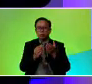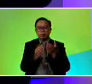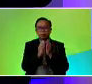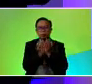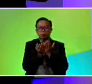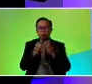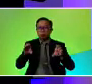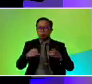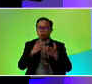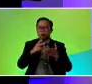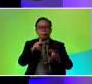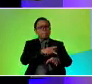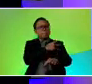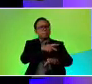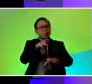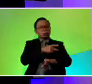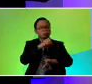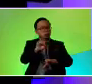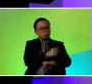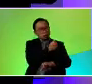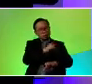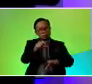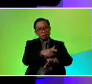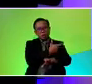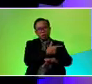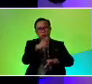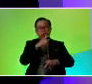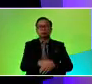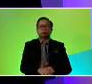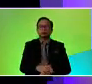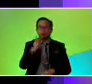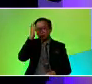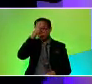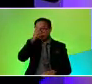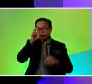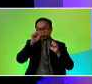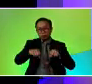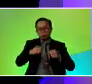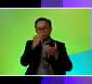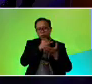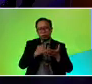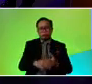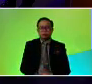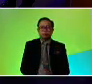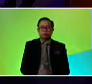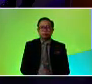pantun saja lagu dan sebagainya kalian yang kreatif boleh melukislah boleh boleh